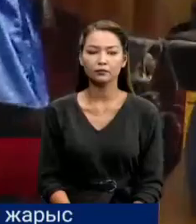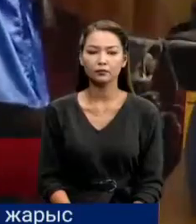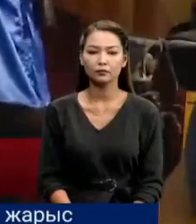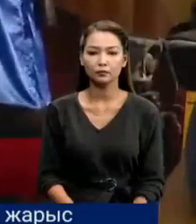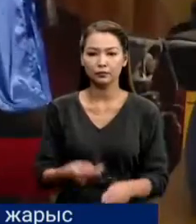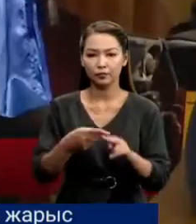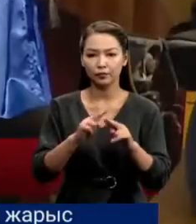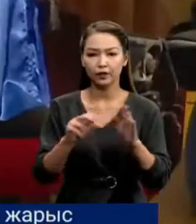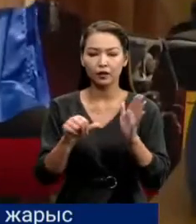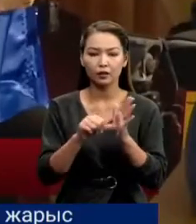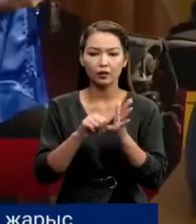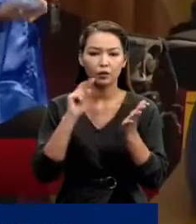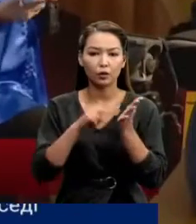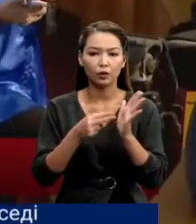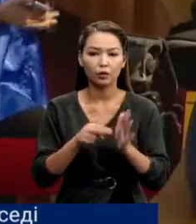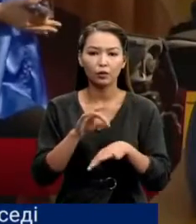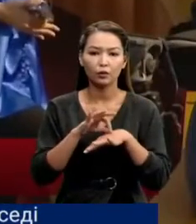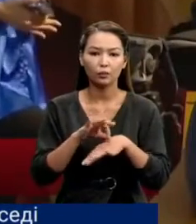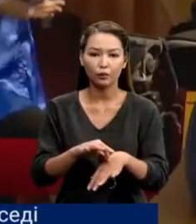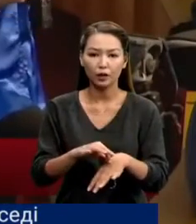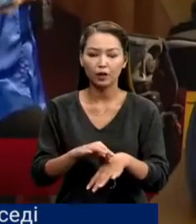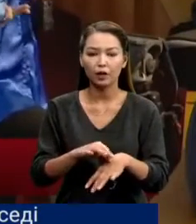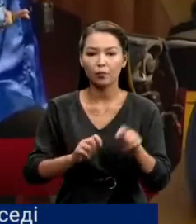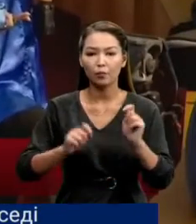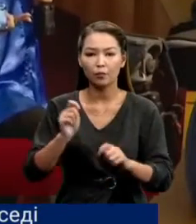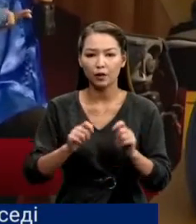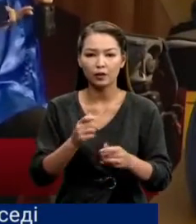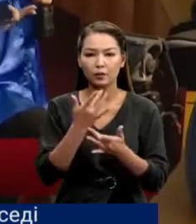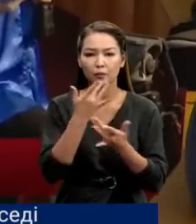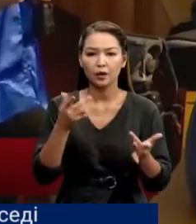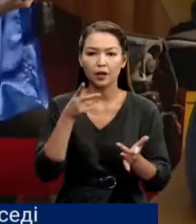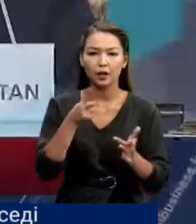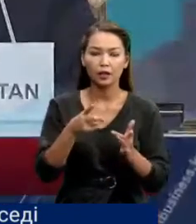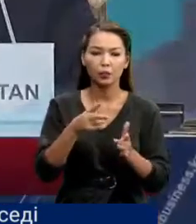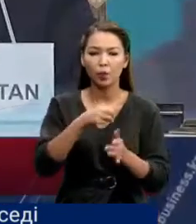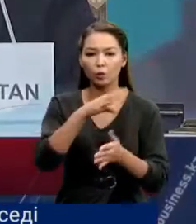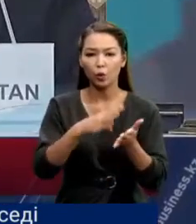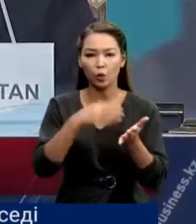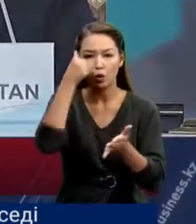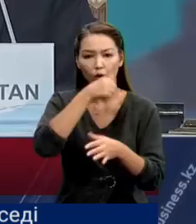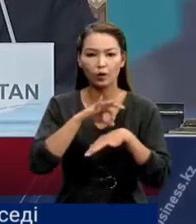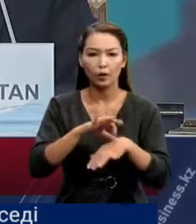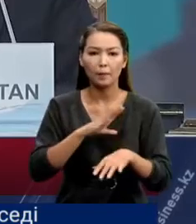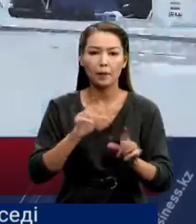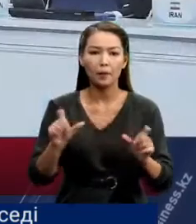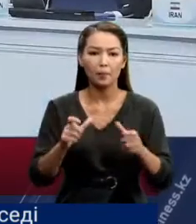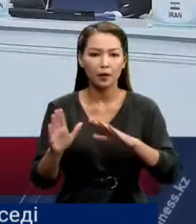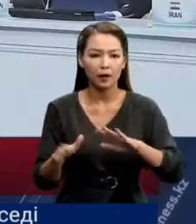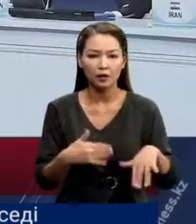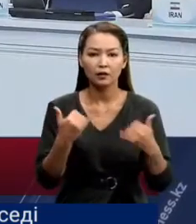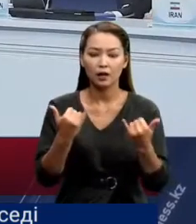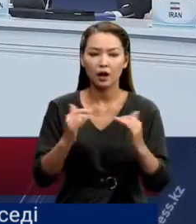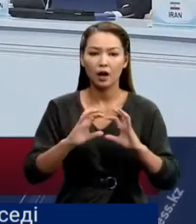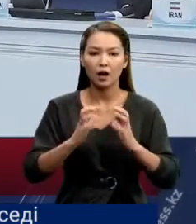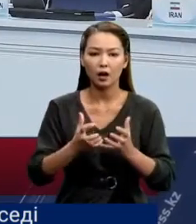Осымен 6-шы рет ұйымдастырылып отқан жиын соңғы рет 2019-да өтті. Одан бері пандемияда болды, қазіргі